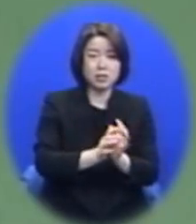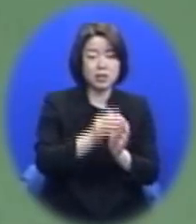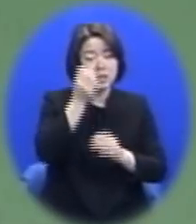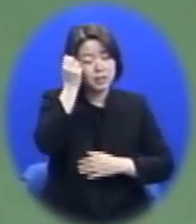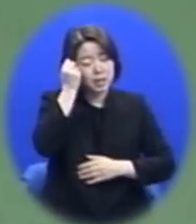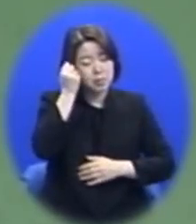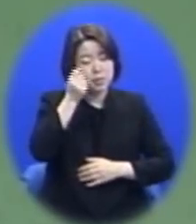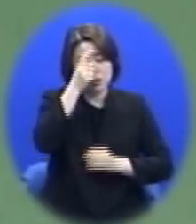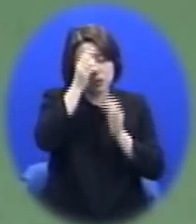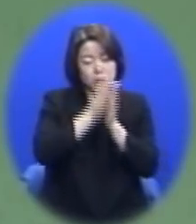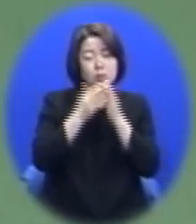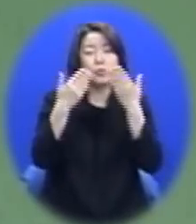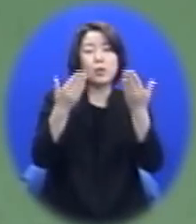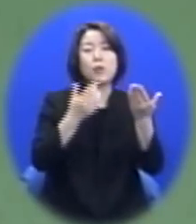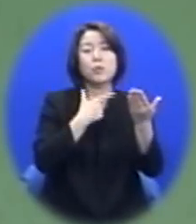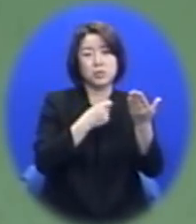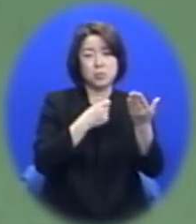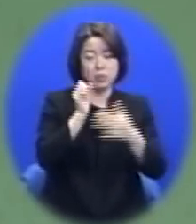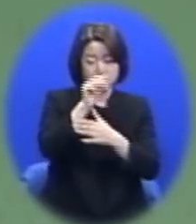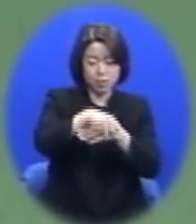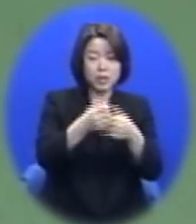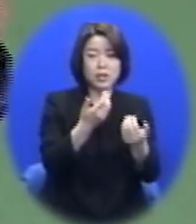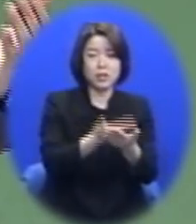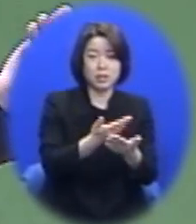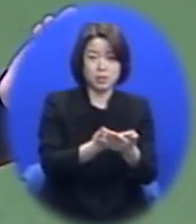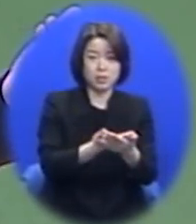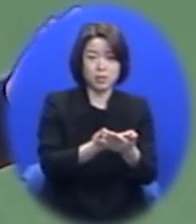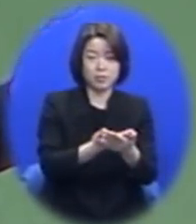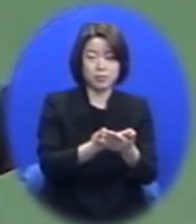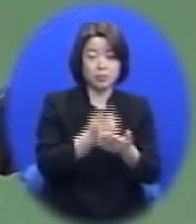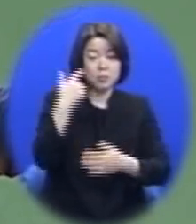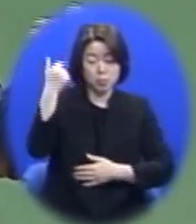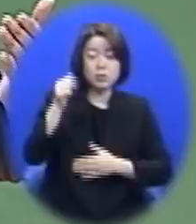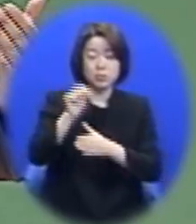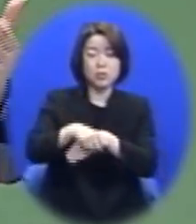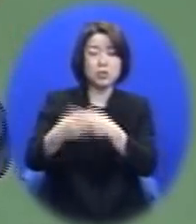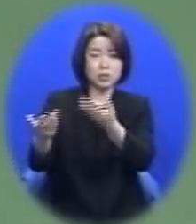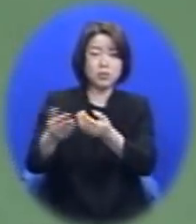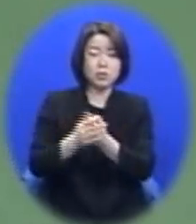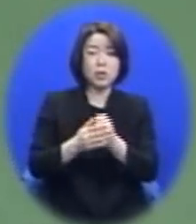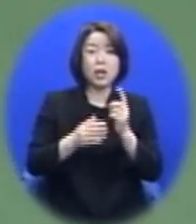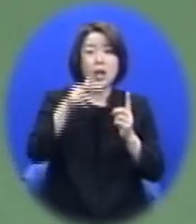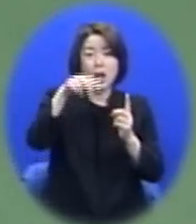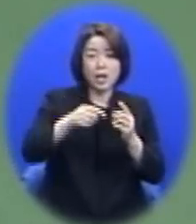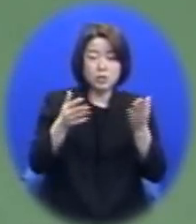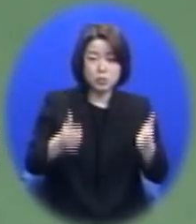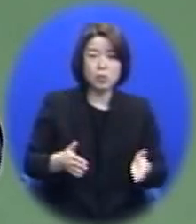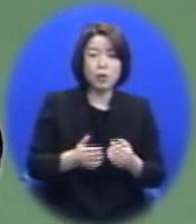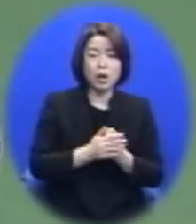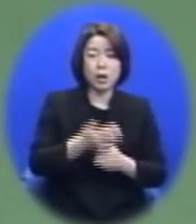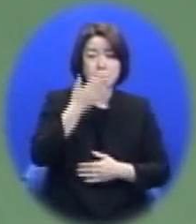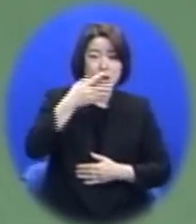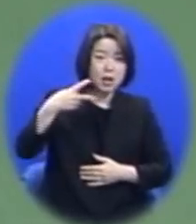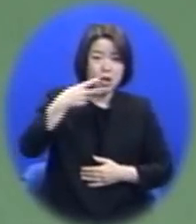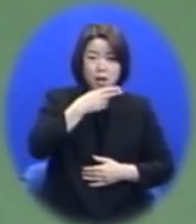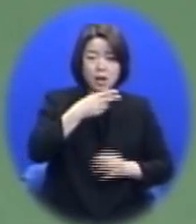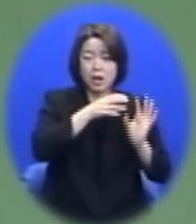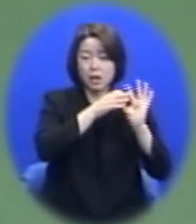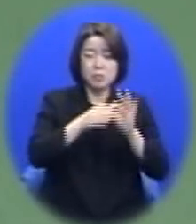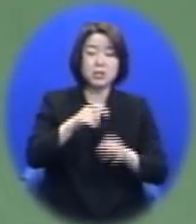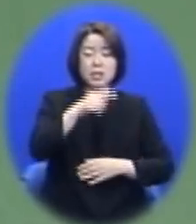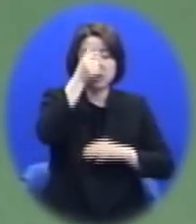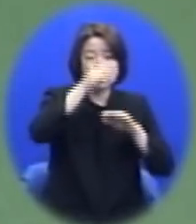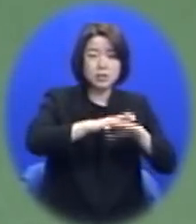좋겠습니다. 허락해 주십시오. 허락을 해드렸대요. 한 주간 동안 금식하면서 그